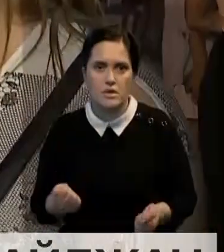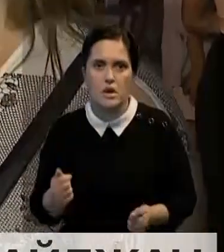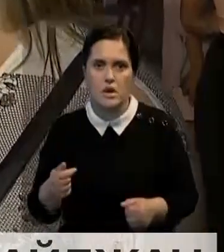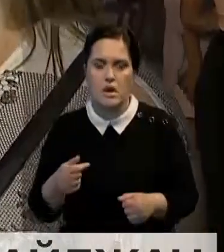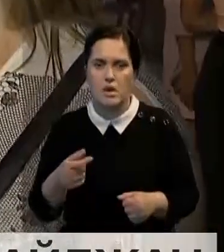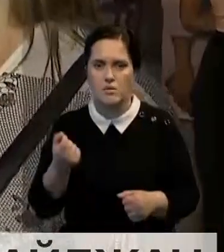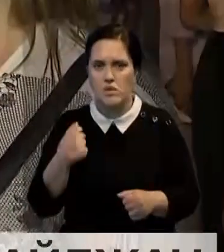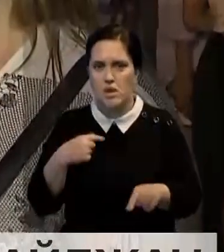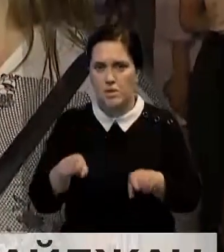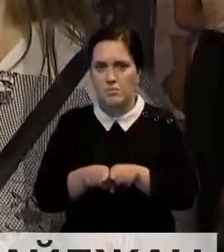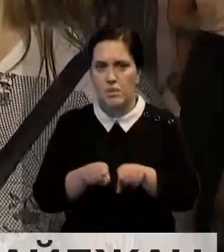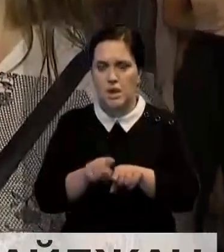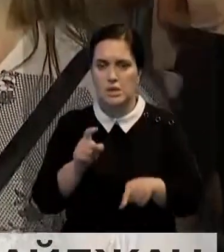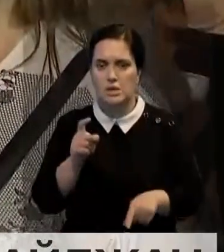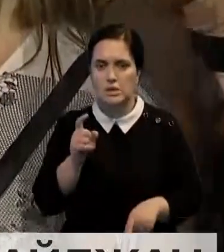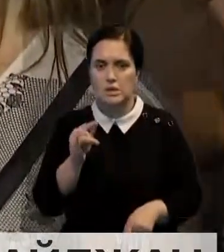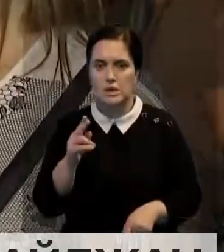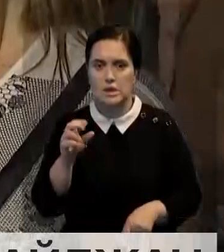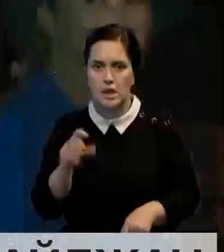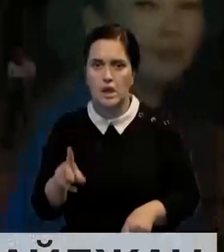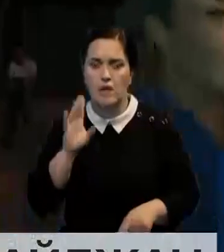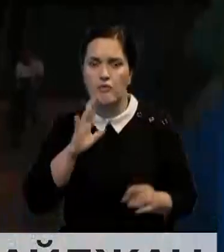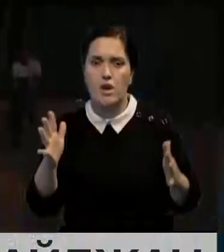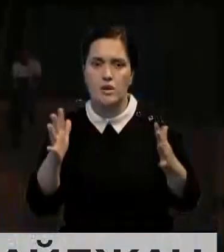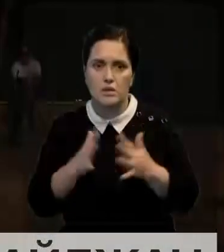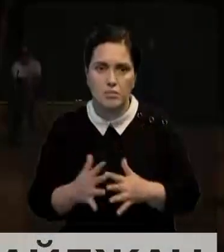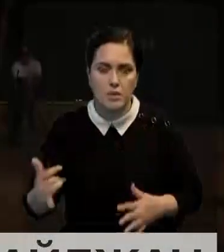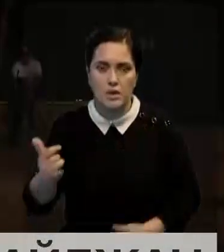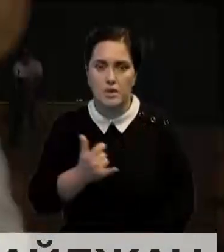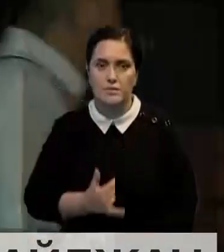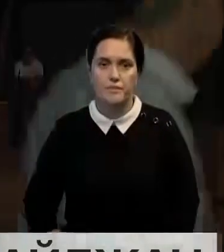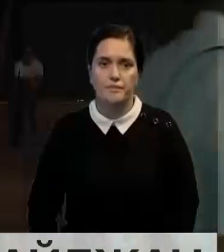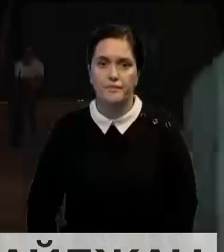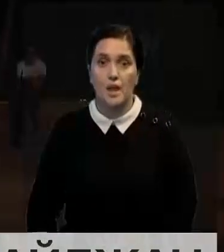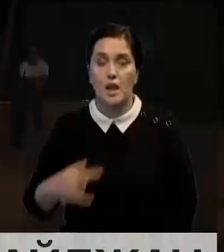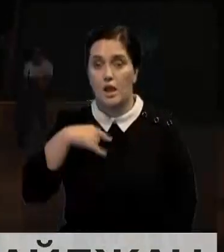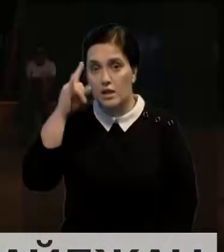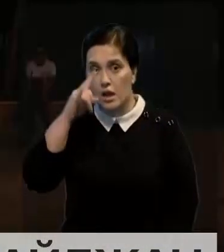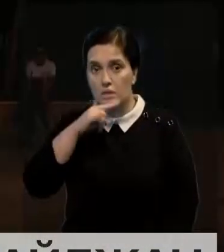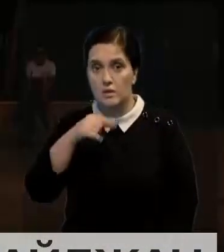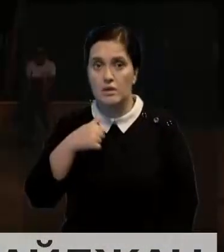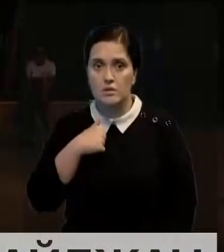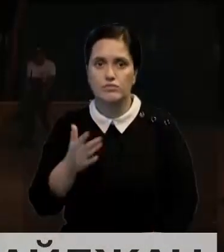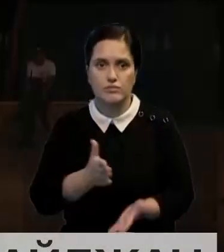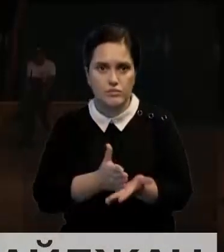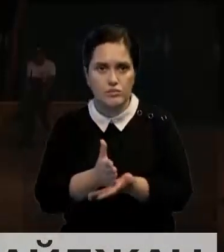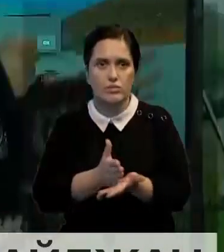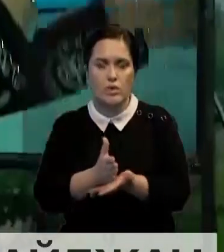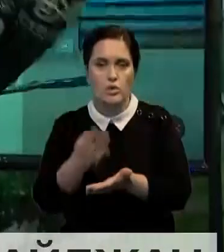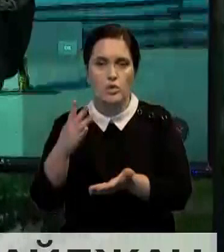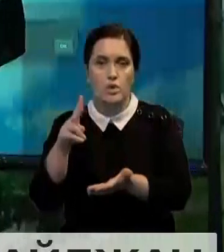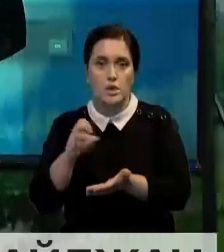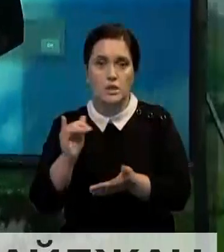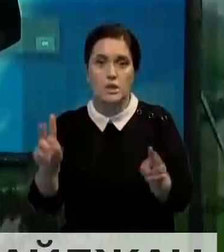делают, растворяют с водой и поливают хингал. Для меня Казахстан – это родное. Я более 40 лет живу в Казахстане, я с Астаны.